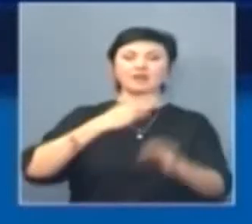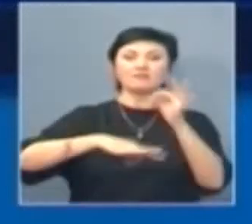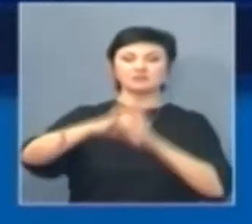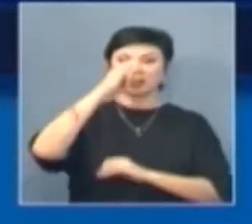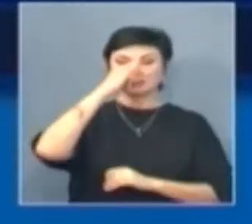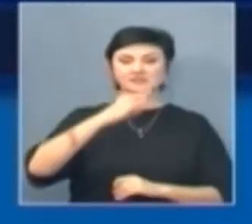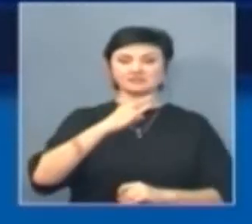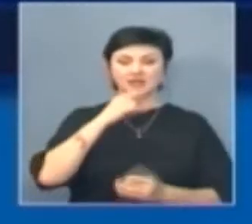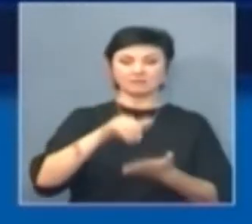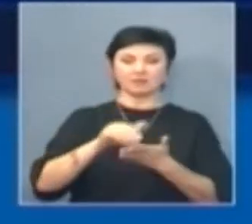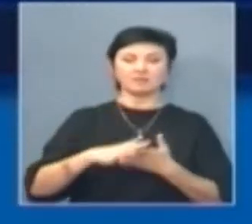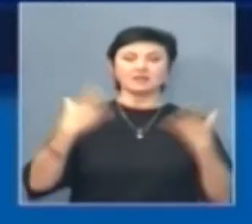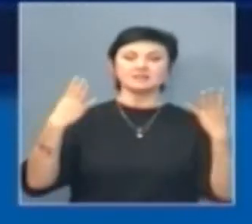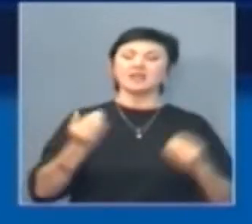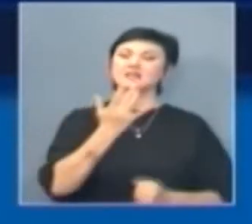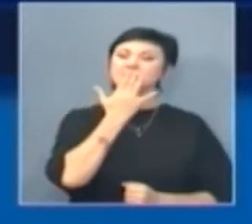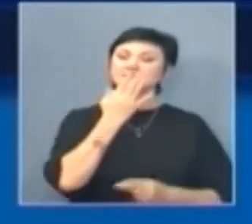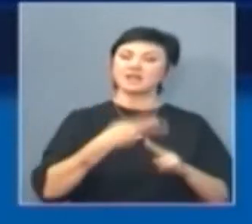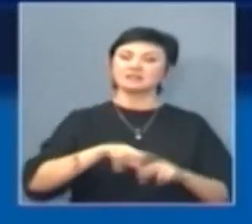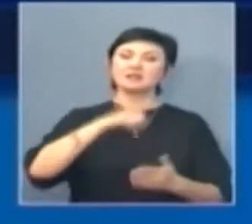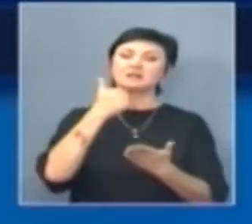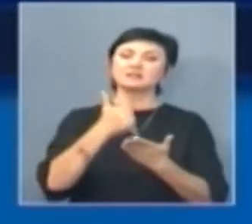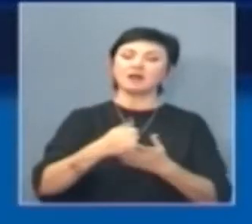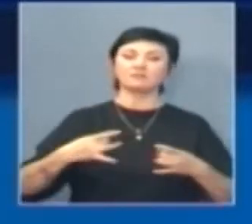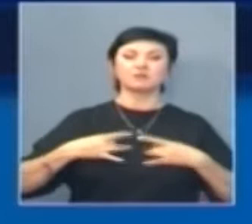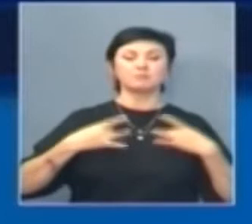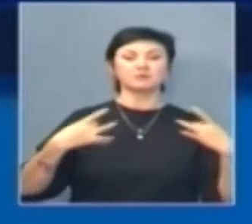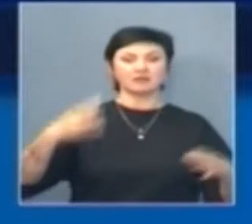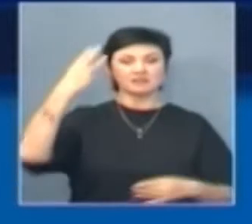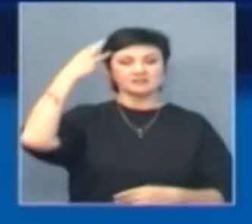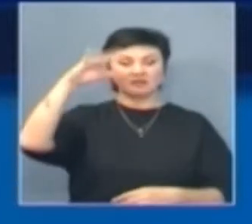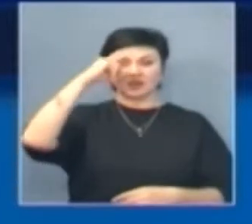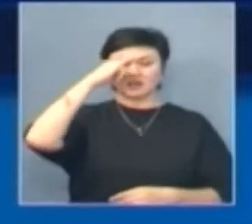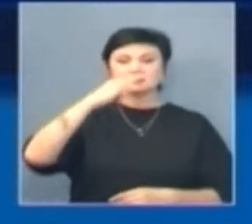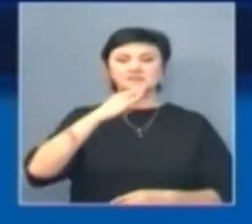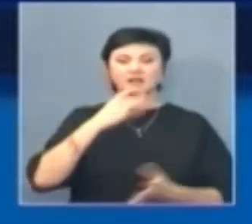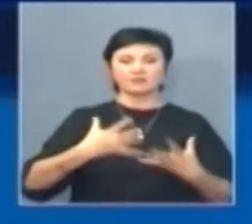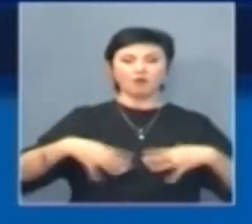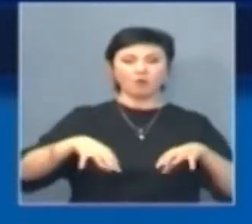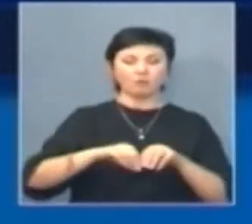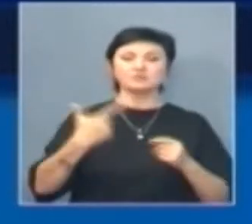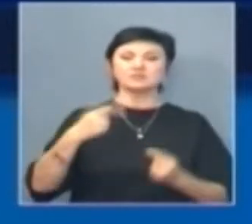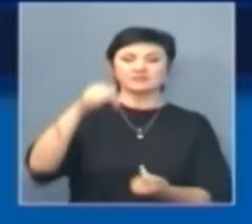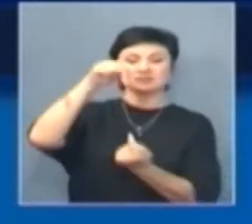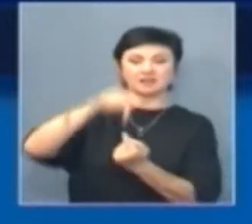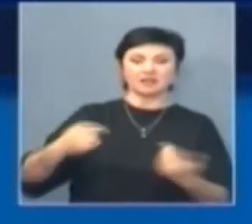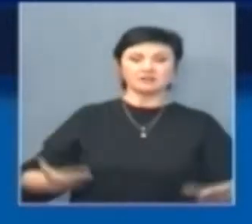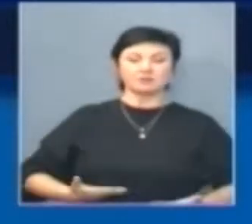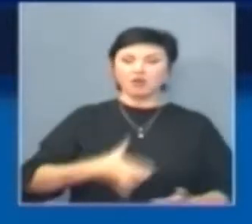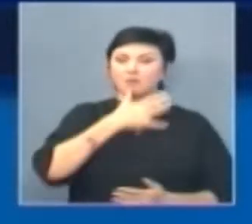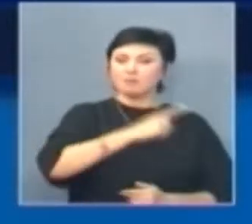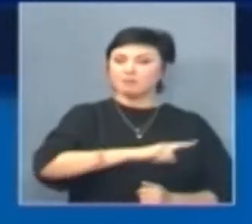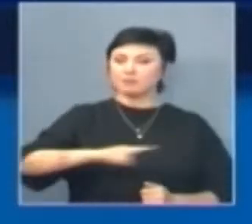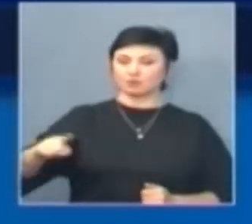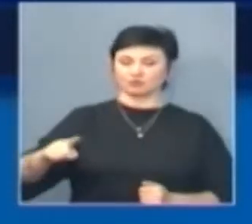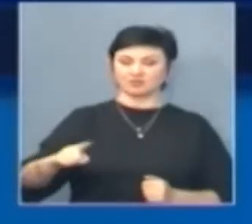Восточно-Казахстанской области отметили День языков. Это один из важнейших праздников для современного казахстанского общества, где в согласии проживает множество этносов.